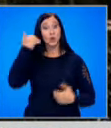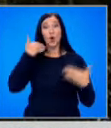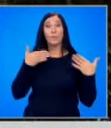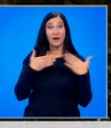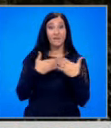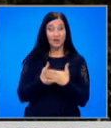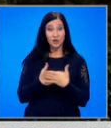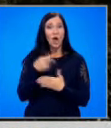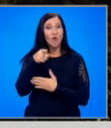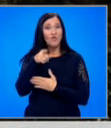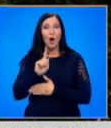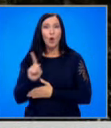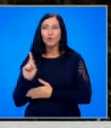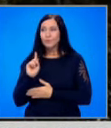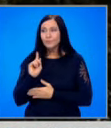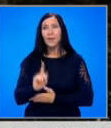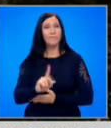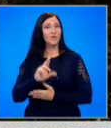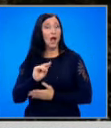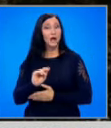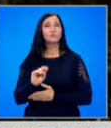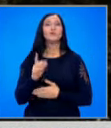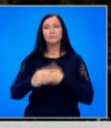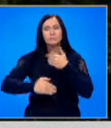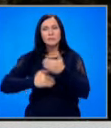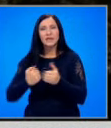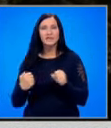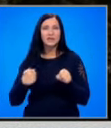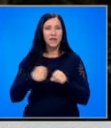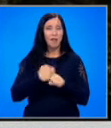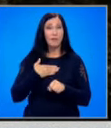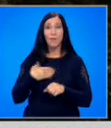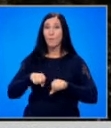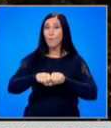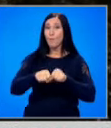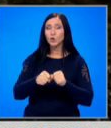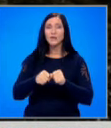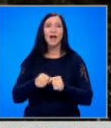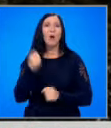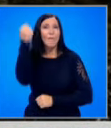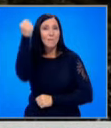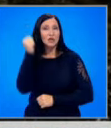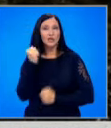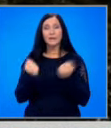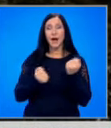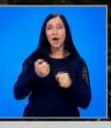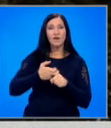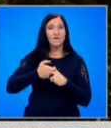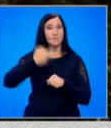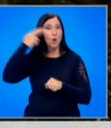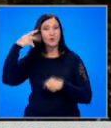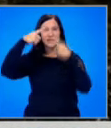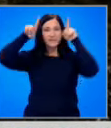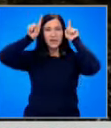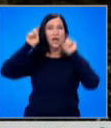Добър вечер! Това, което трябва да кажем е, че вследствие на инцидента има пострадал машинист, който бе откаран в Умбал Свети Георги. Неговото състояние